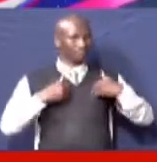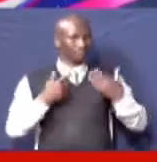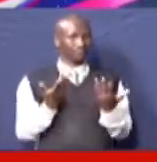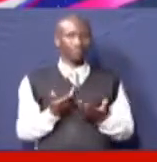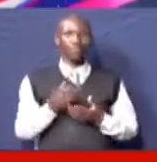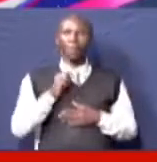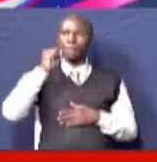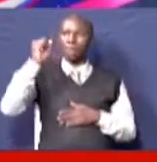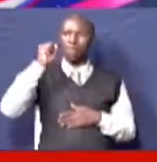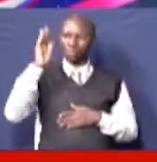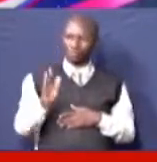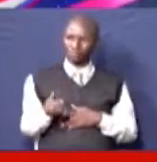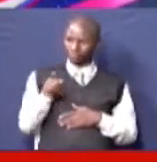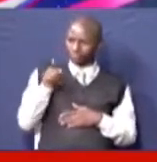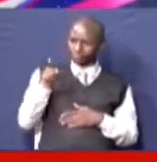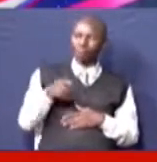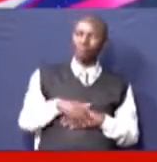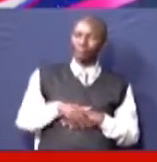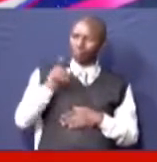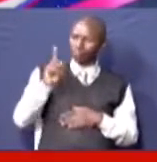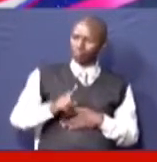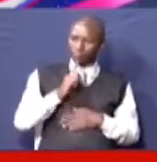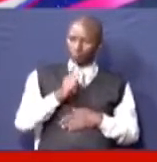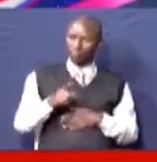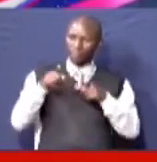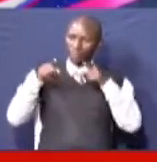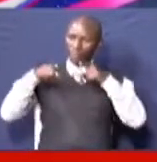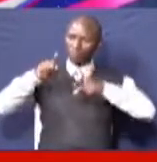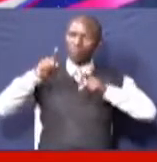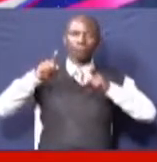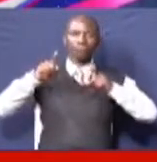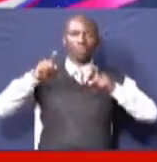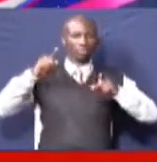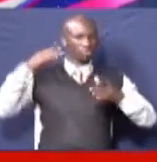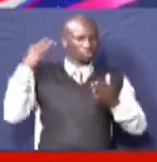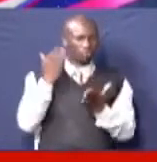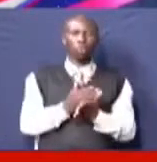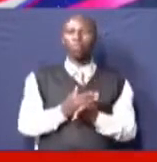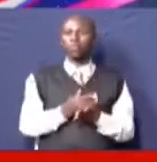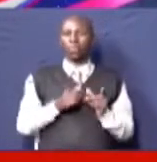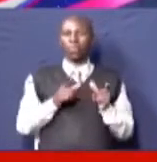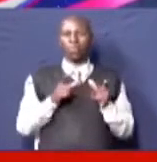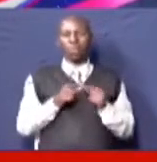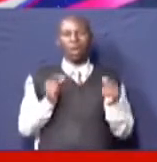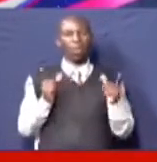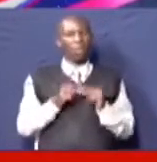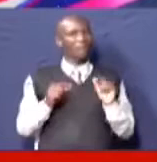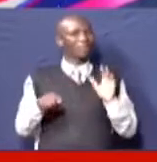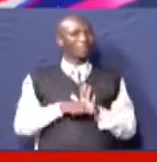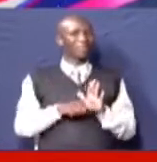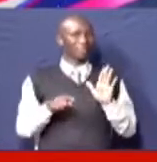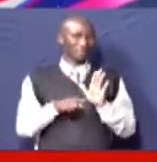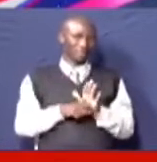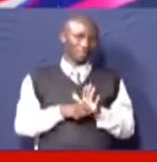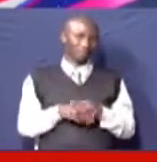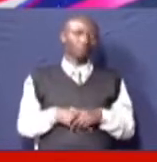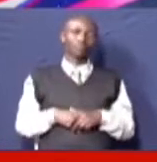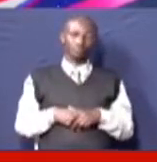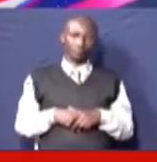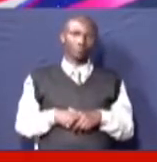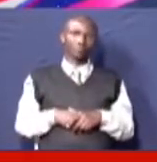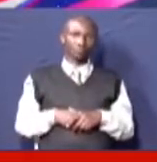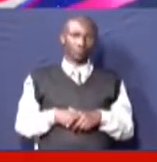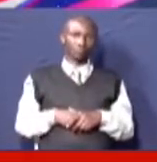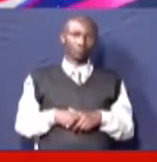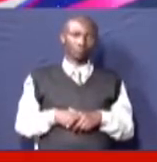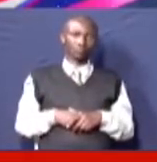kwa ateti ni kanama vikie kithi wa maje kithia ni mehdi wa maje betangana na ndeto ila ito anya kwa dhothe Nduuthi ndeni wa Mbumbanosio na watono